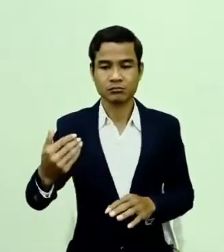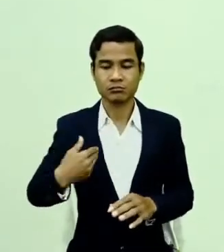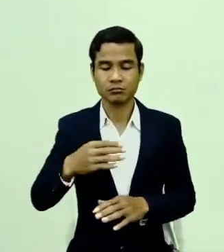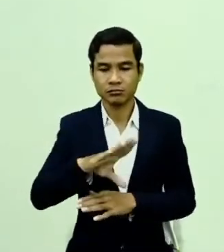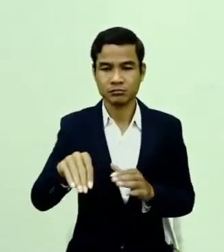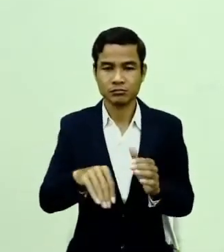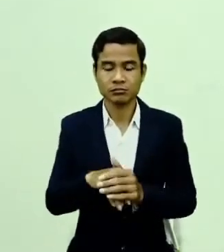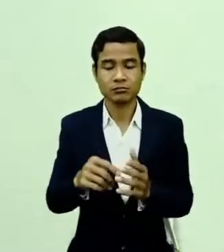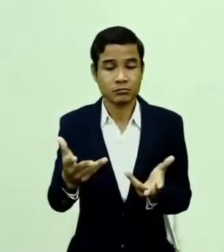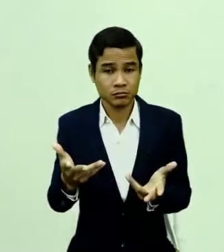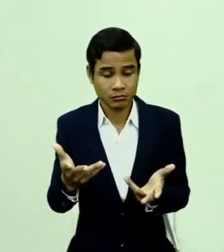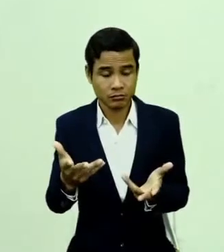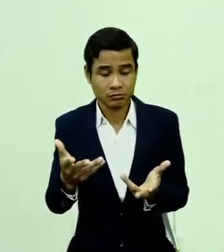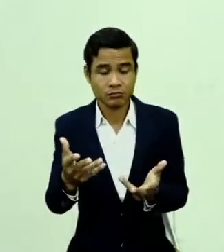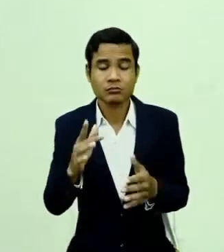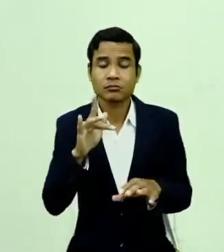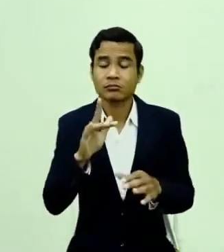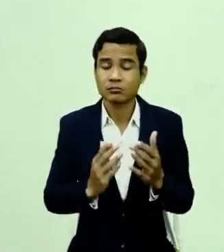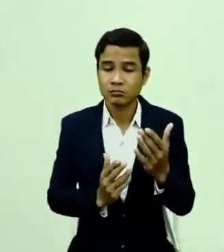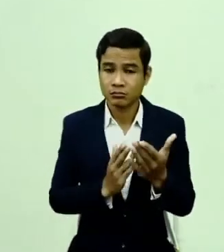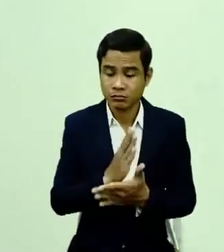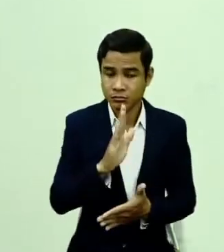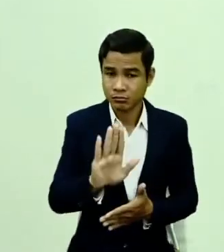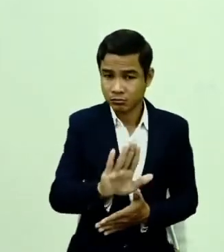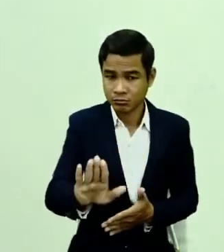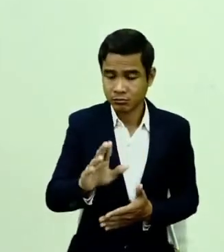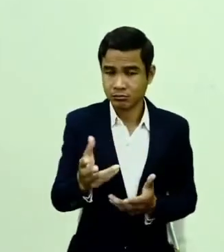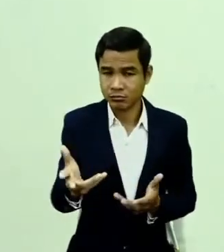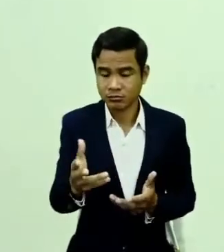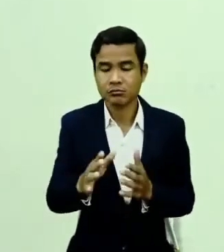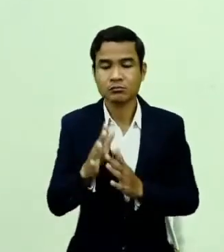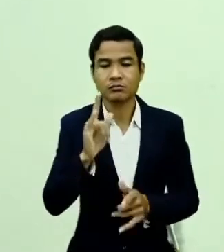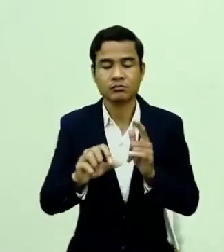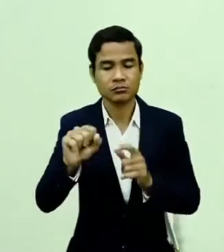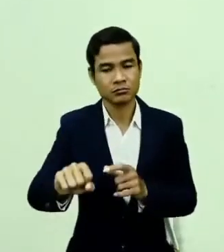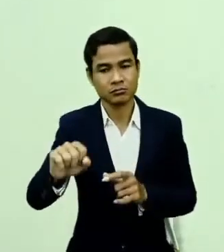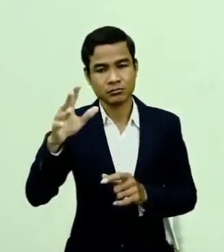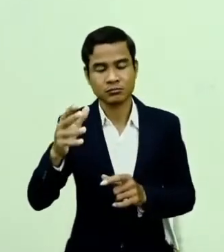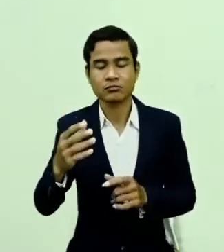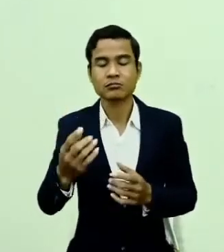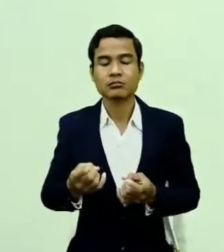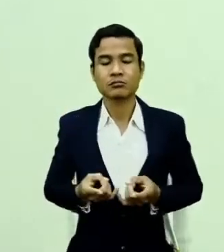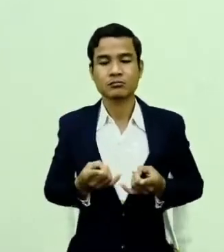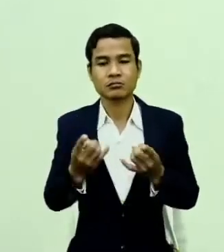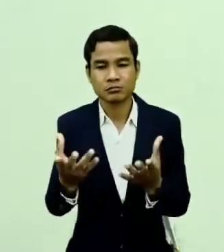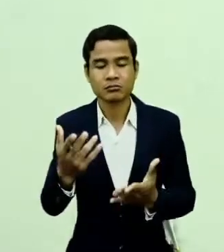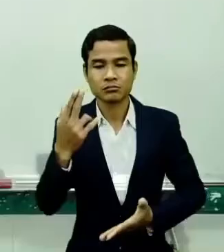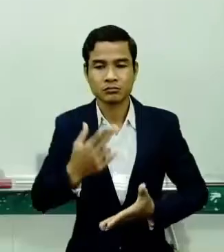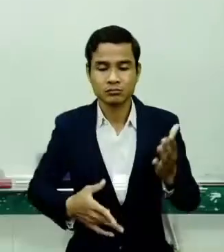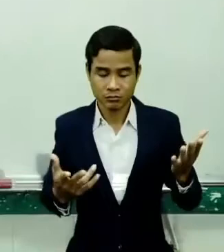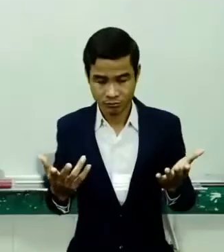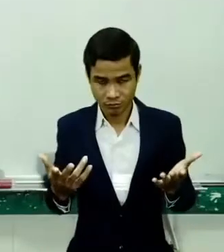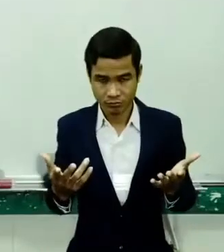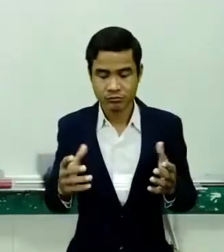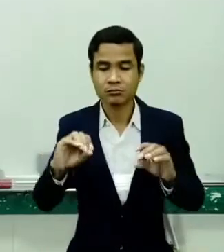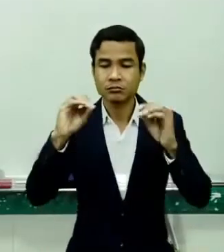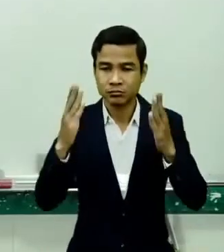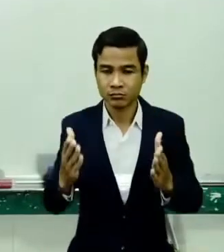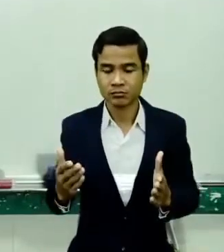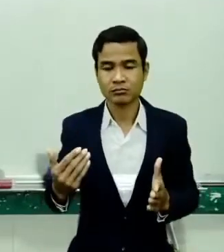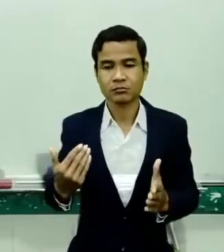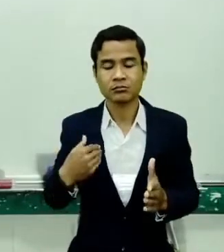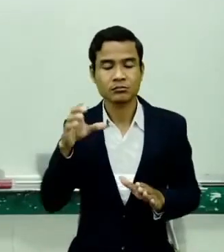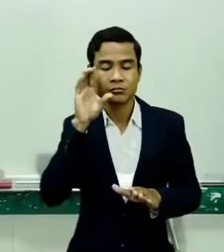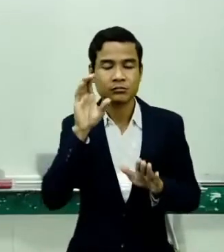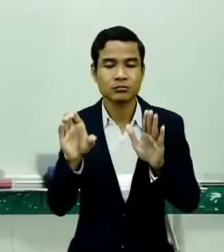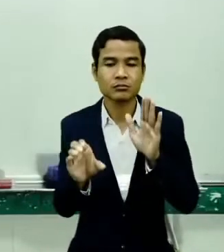nụ vì à chỉ sức rồi bỏ con được tế bà mù là hạt ấy nhưng chắc nẹ cơ rút kia